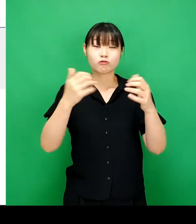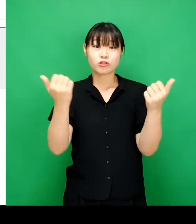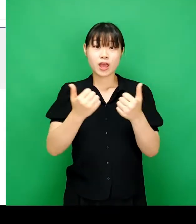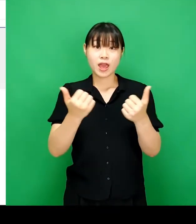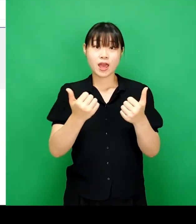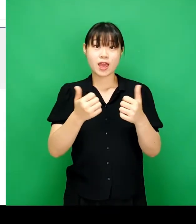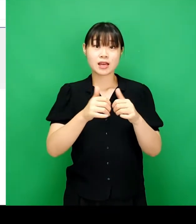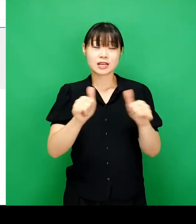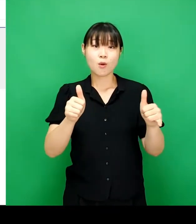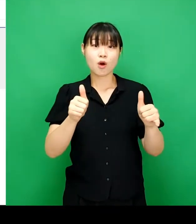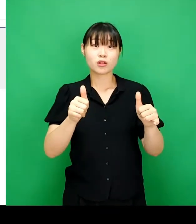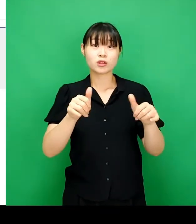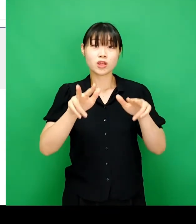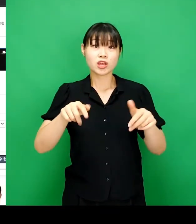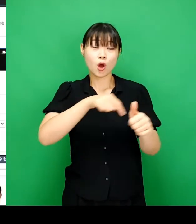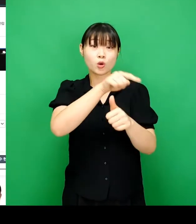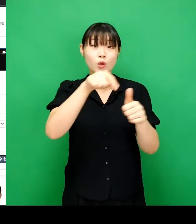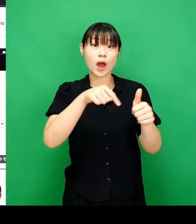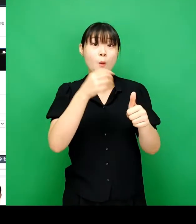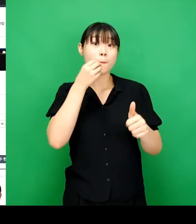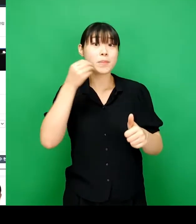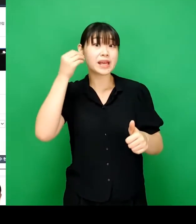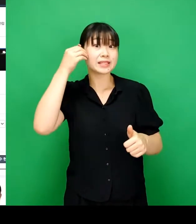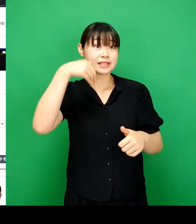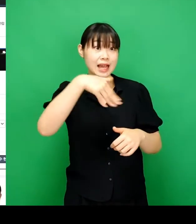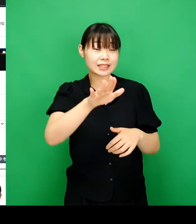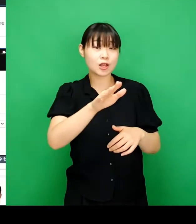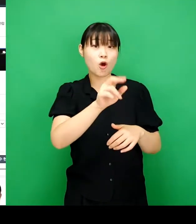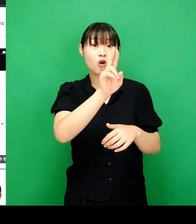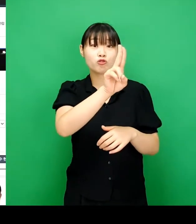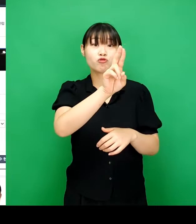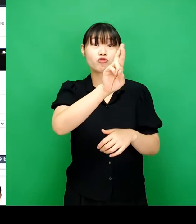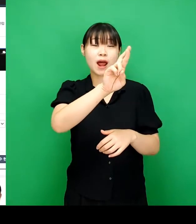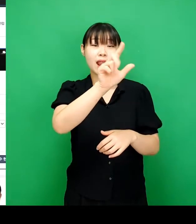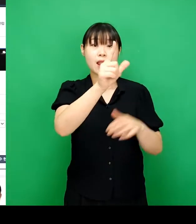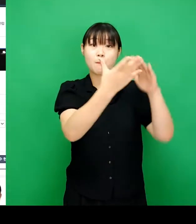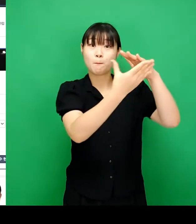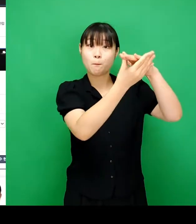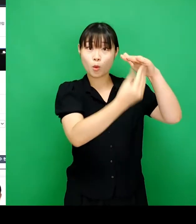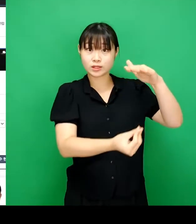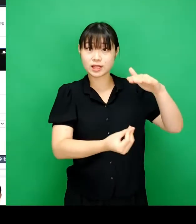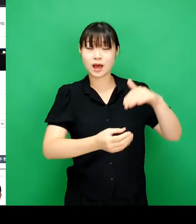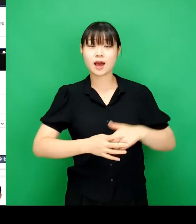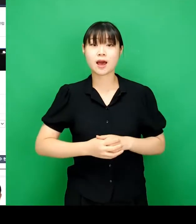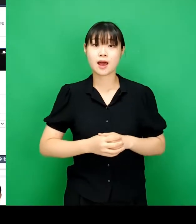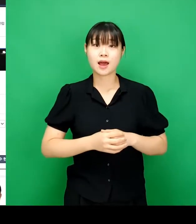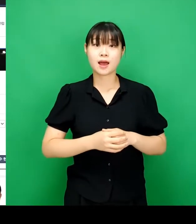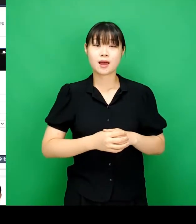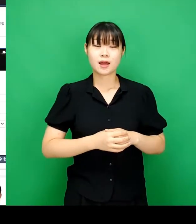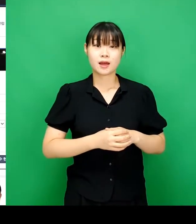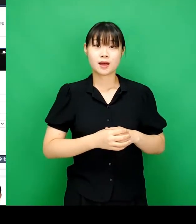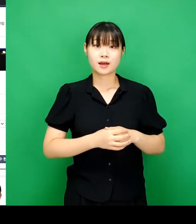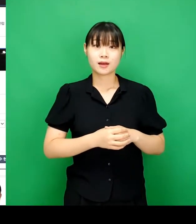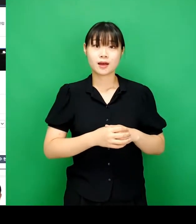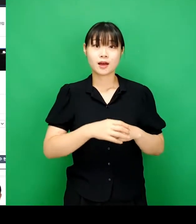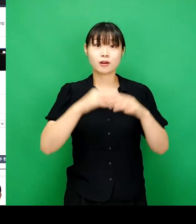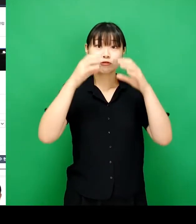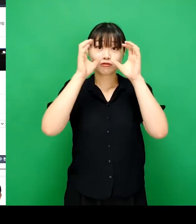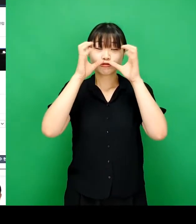URL을 알고 있습니다. 국회의원 현황 페이지에 가서 주소창에 URL을 복사합니다.